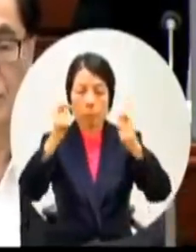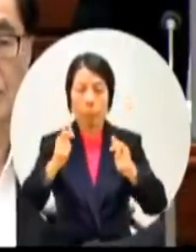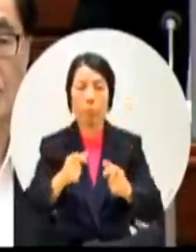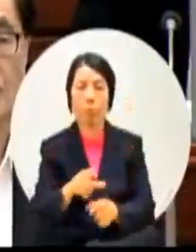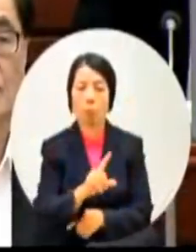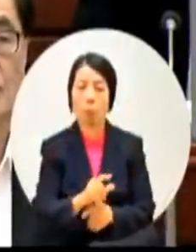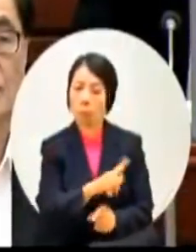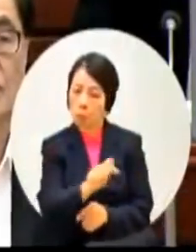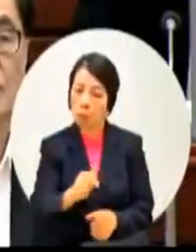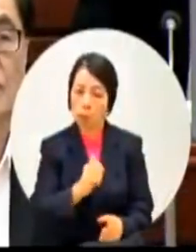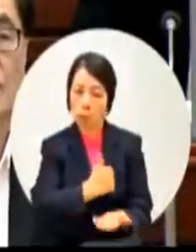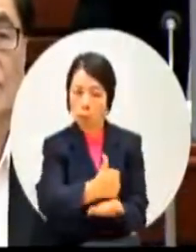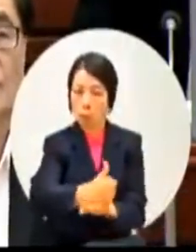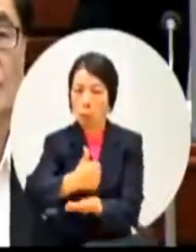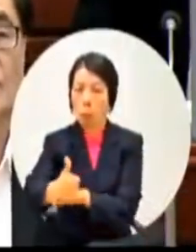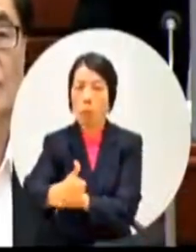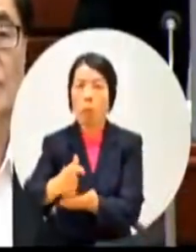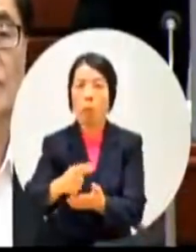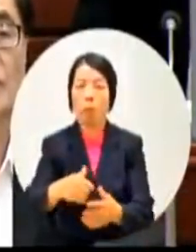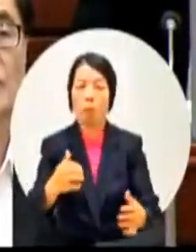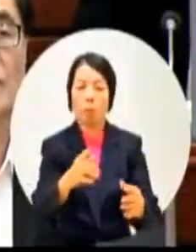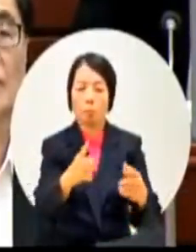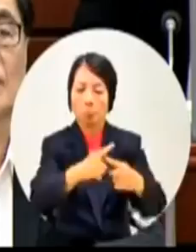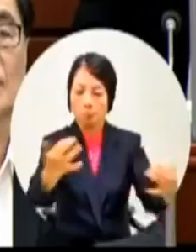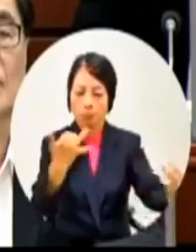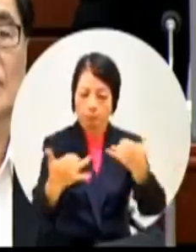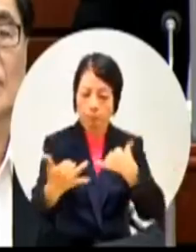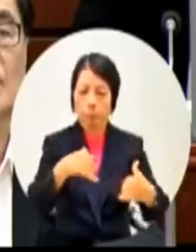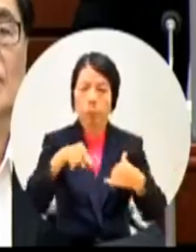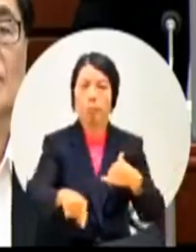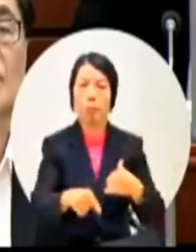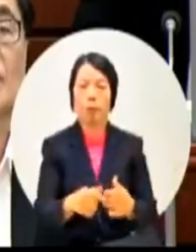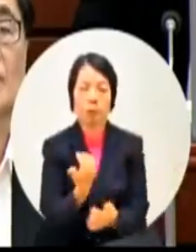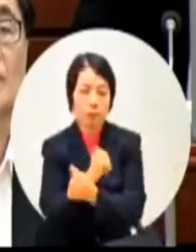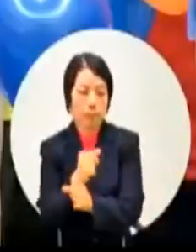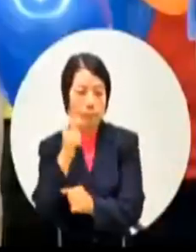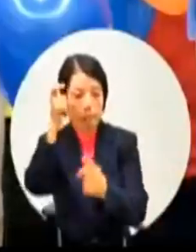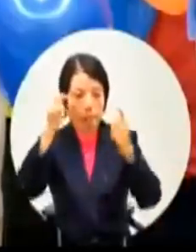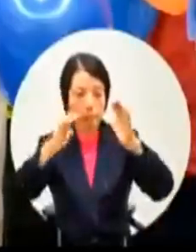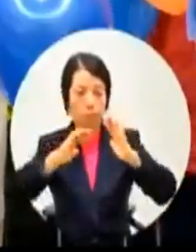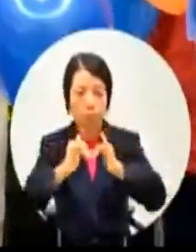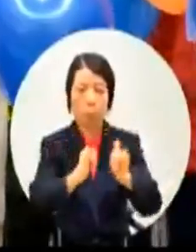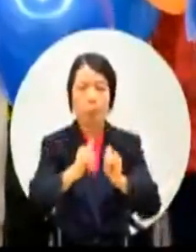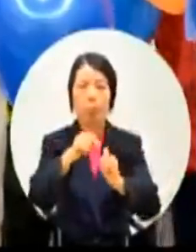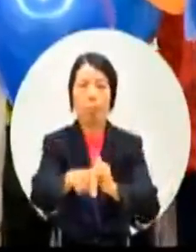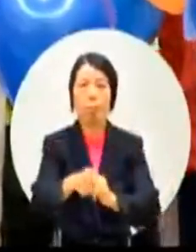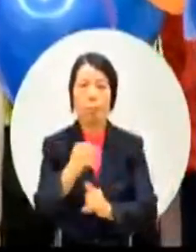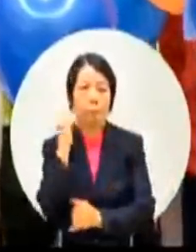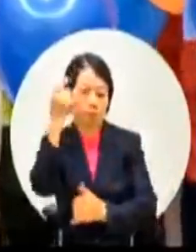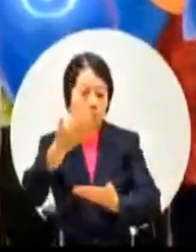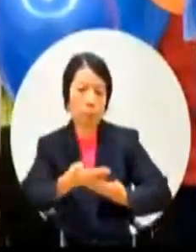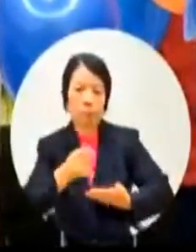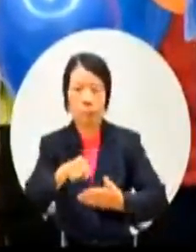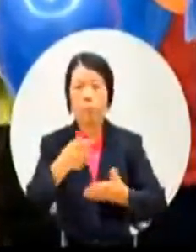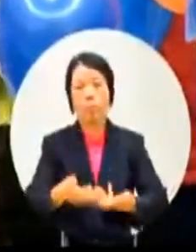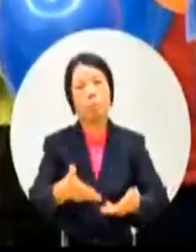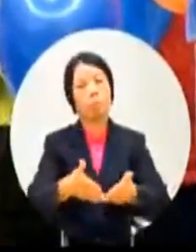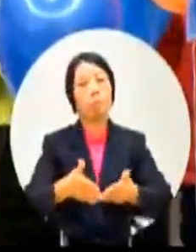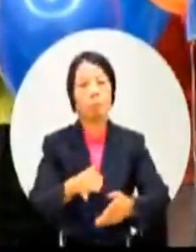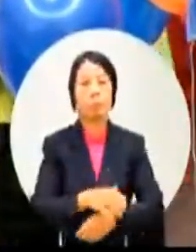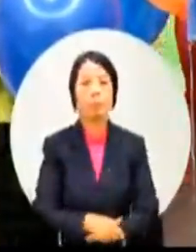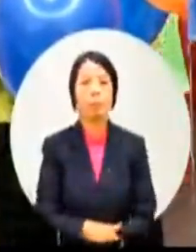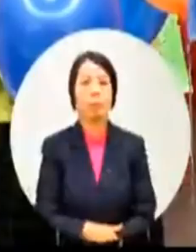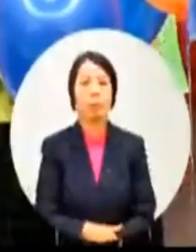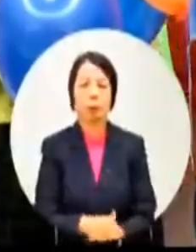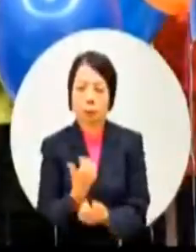高雄市民的感受，这句话极重要的。 我有听 到，要考量高雄市民的感受，是是